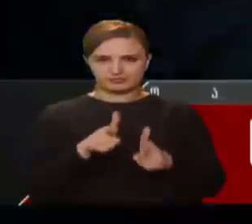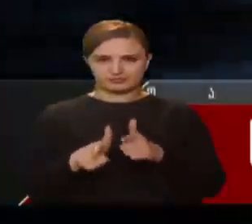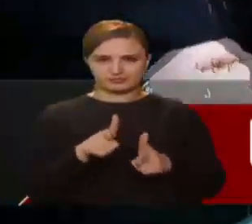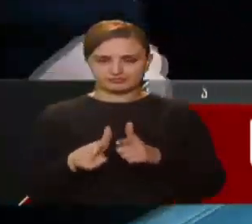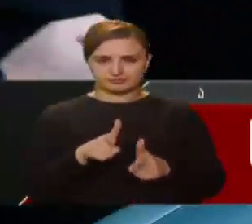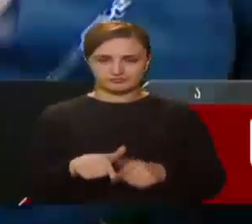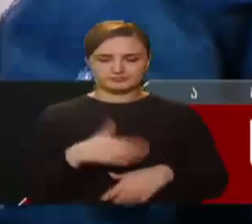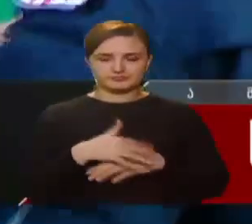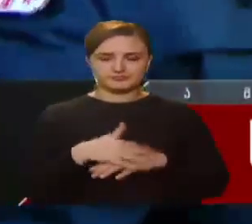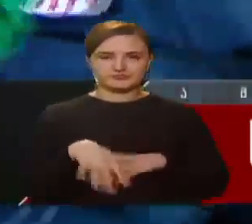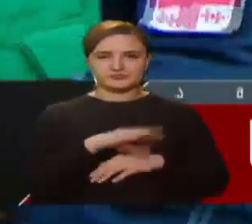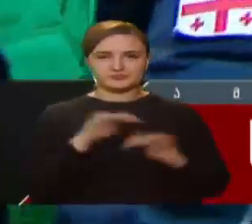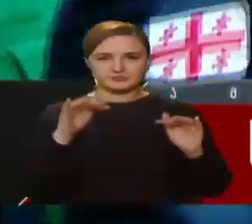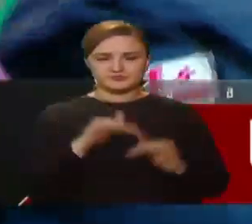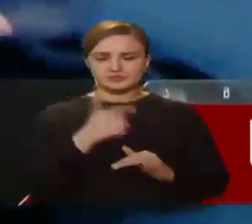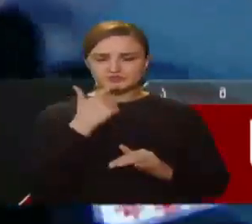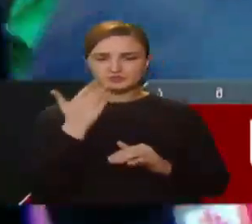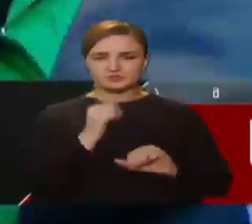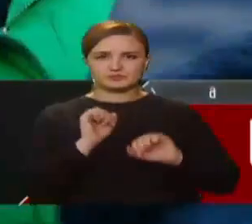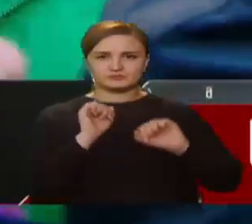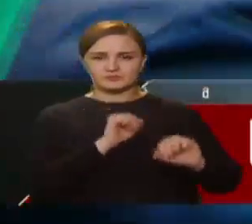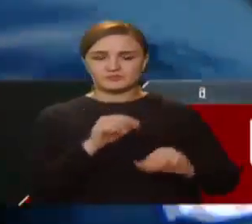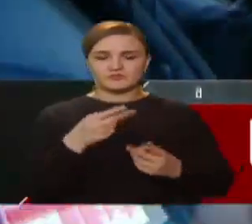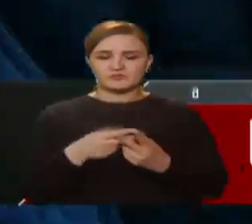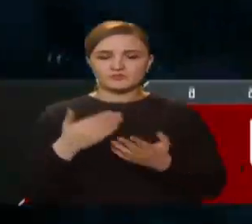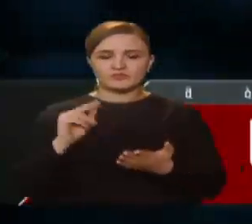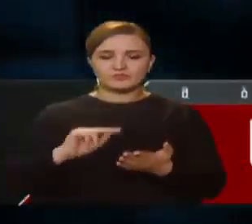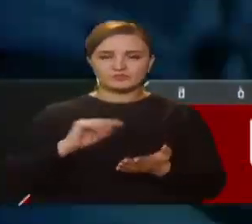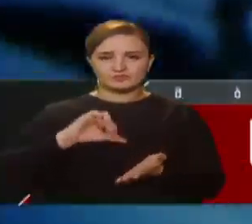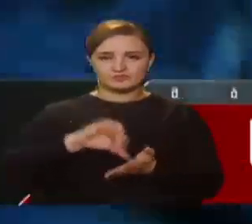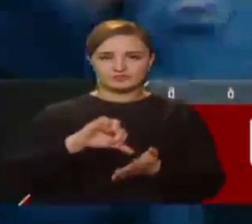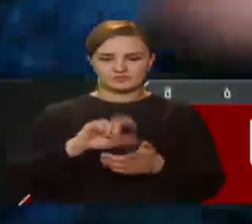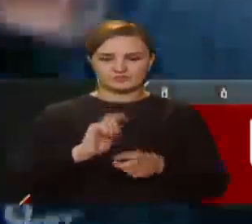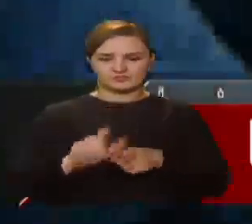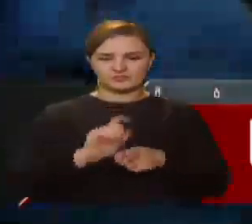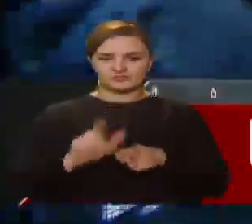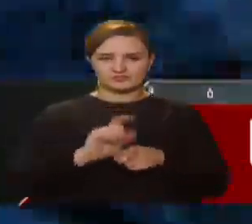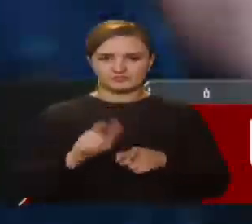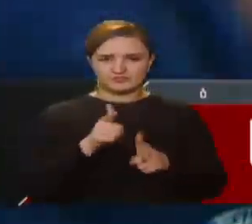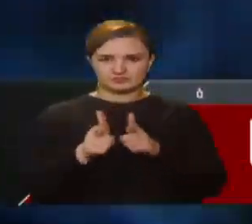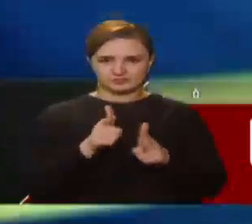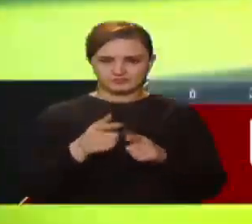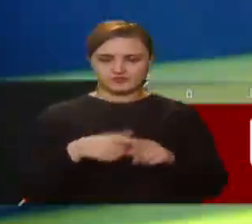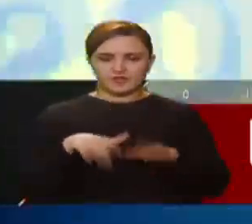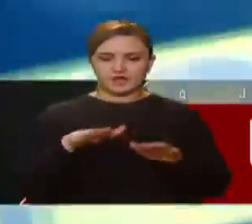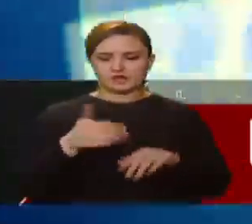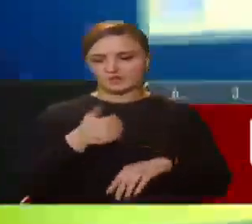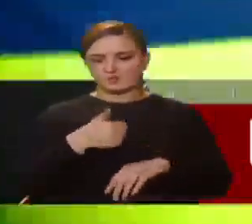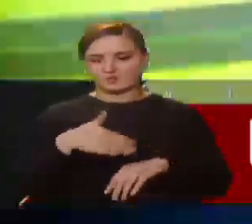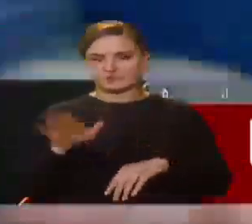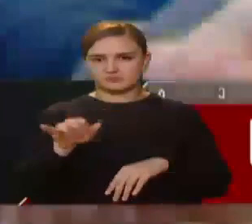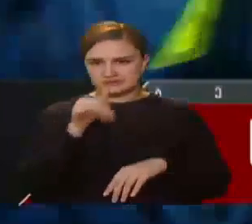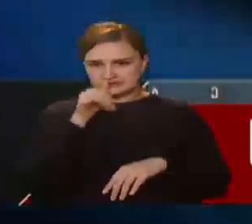აღმოჩნდა. გარეჩეკრებილი მიხეილ სააკაშვილის მხარდამჭერები პენიტენციური სამსახურის წარმომადგენლებს შეძახილებით დახვდნენ და ადგილის დატოვების